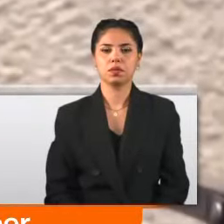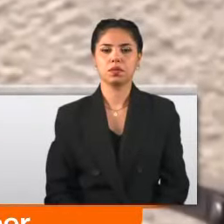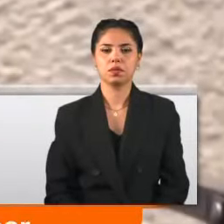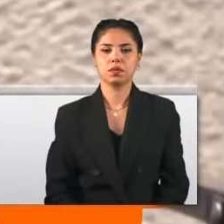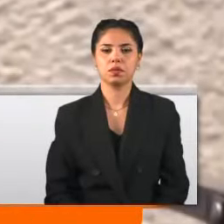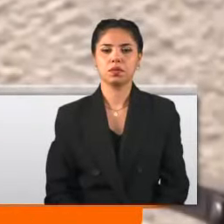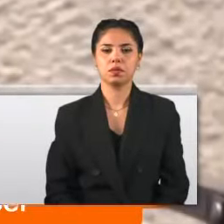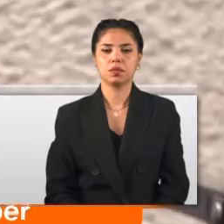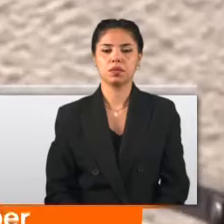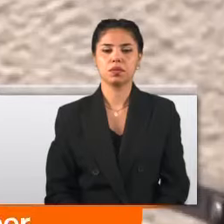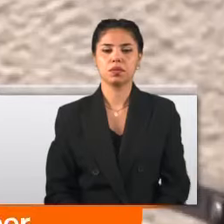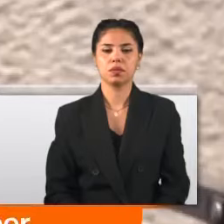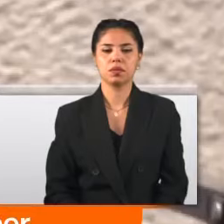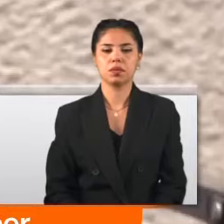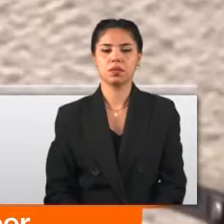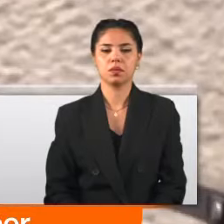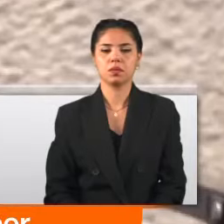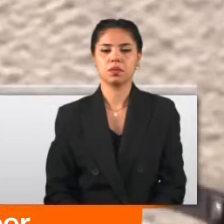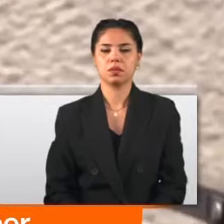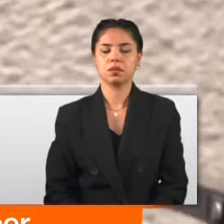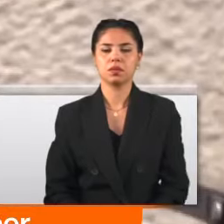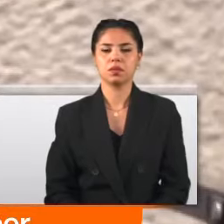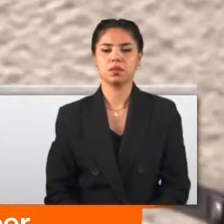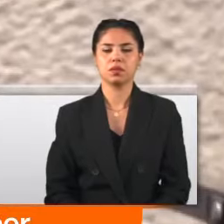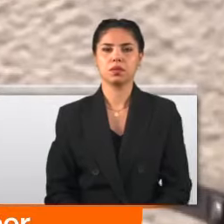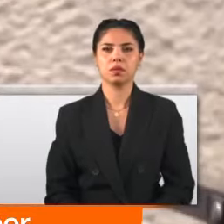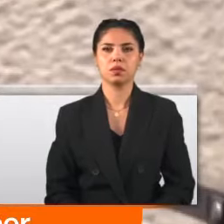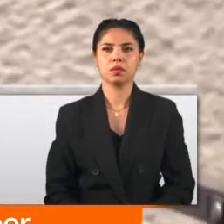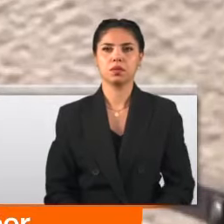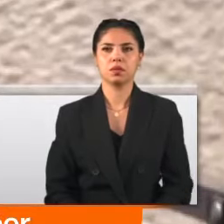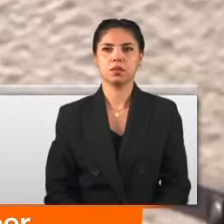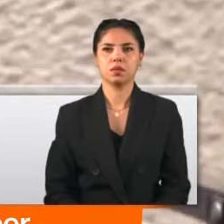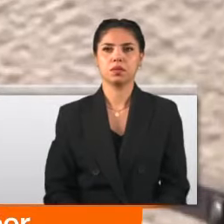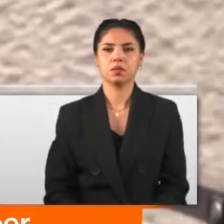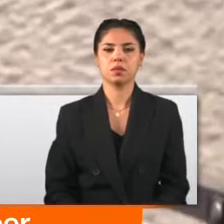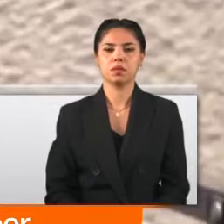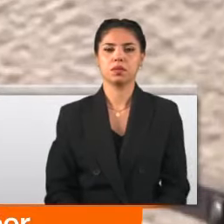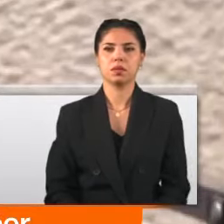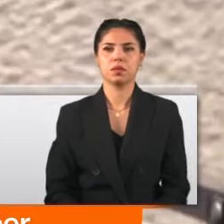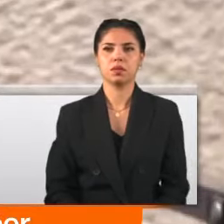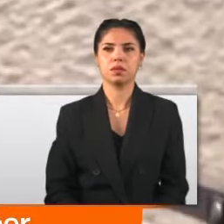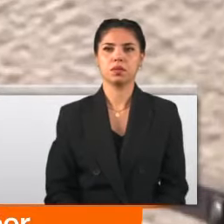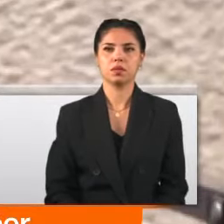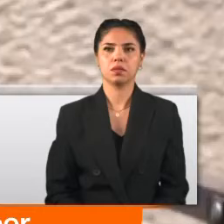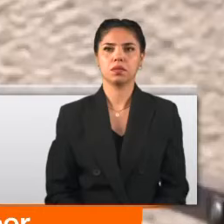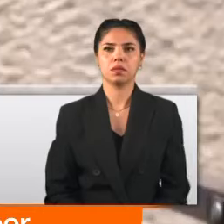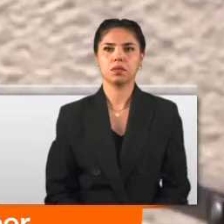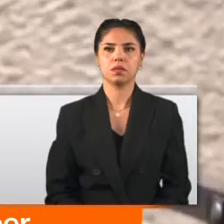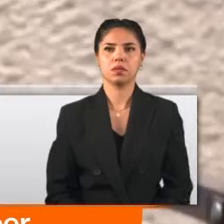Sivillere zarar vermemek için gösterdiğimiz çabaya rağmen trajik bir hata yaşandı. Olayı araştırıyoruz.